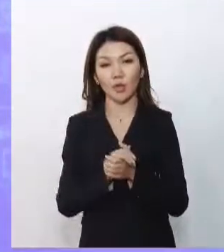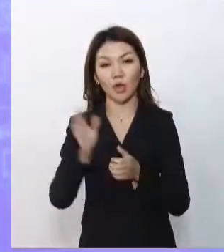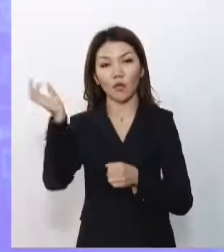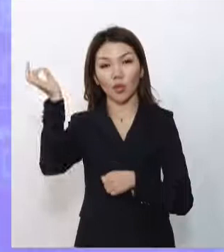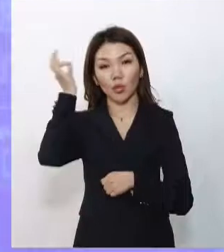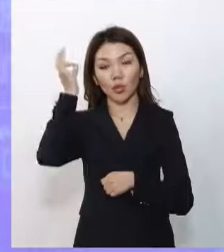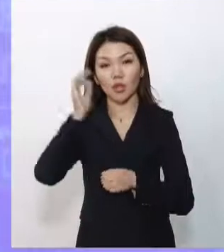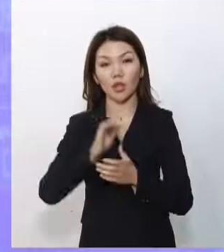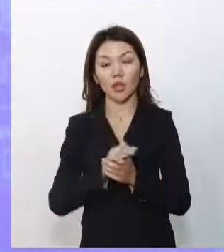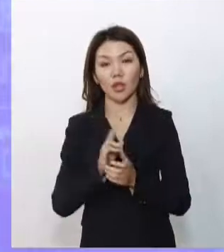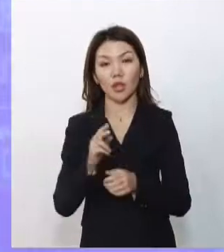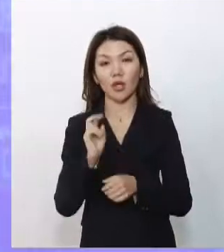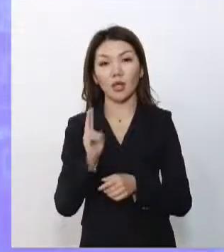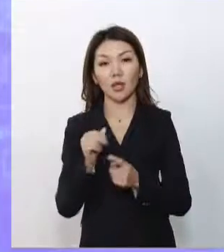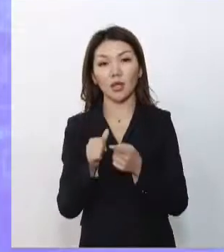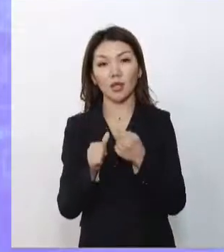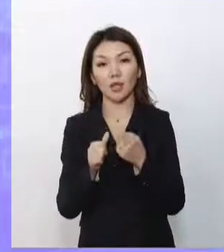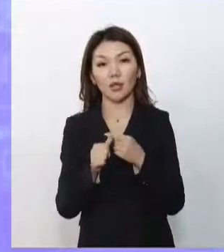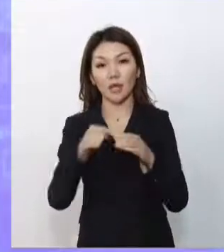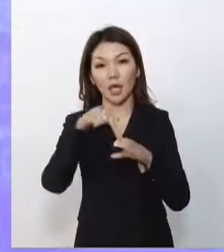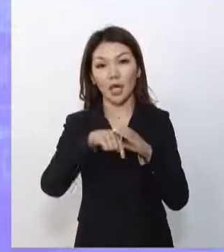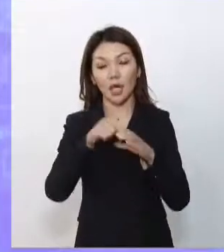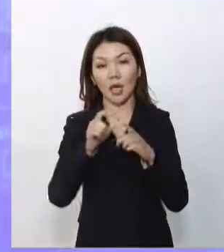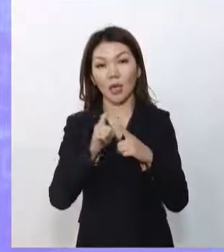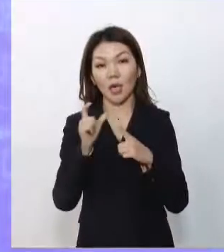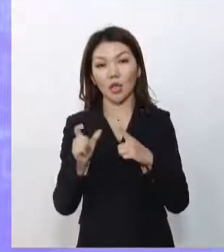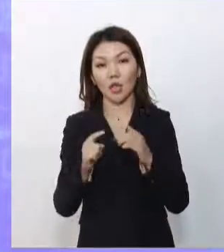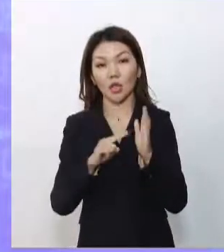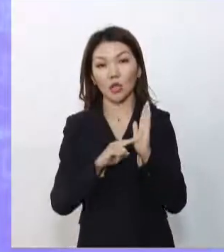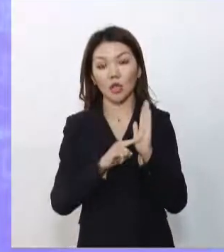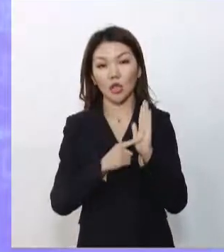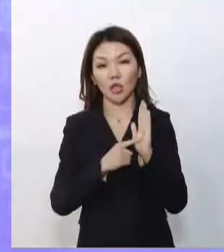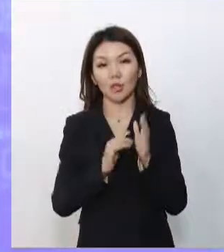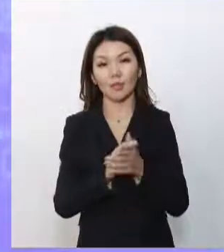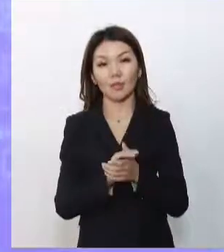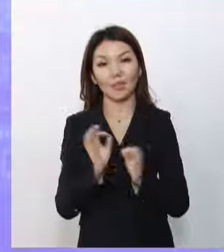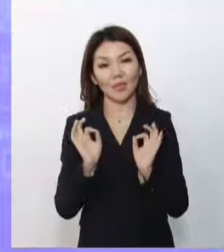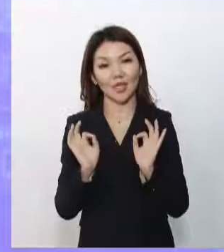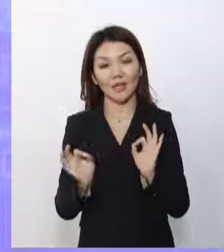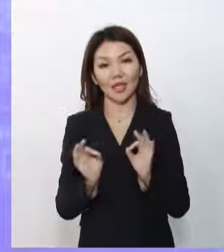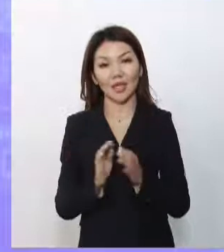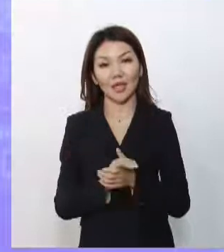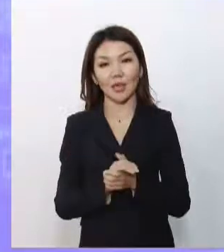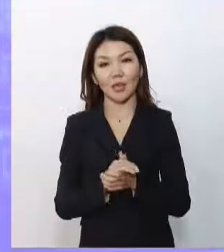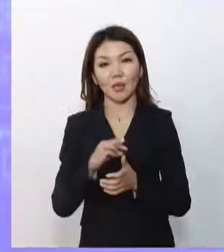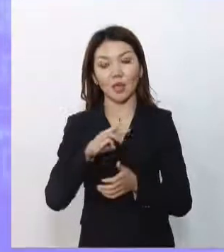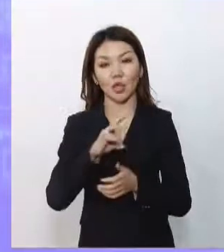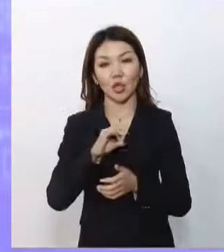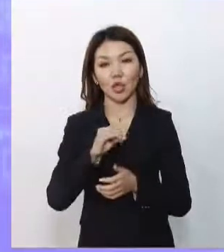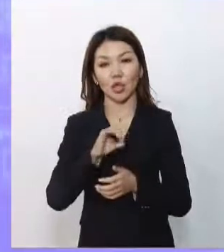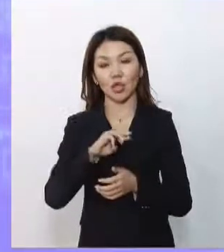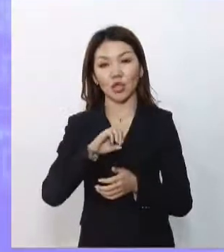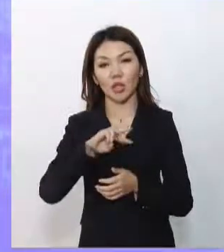Вспомните, как называются компоненты умножения. Правильно, множитель